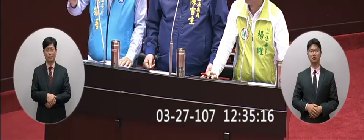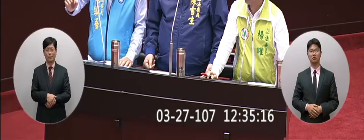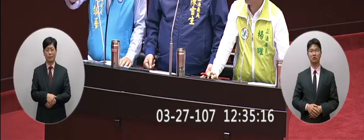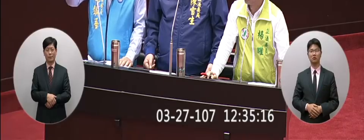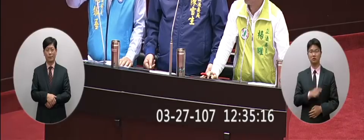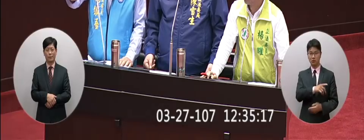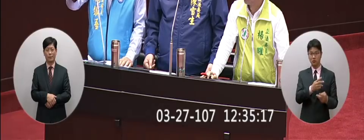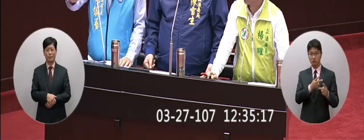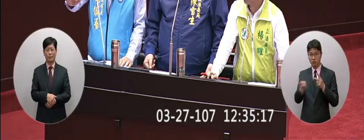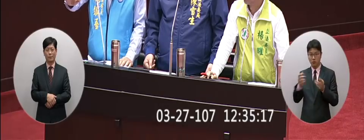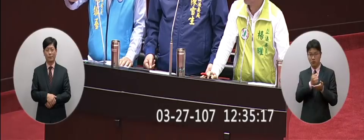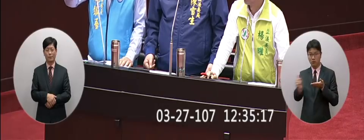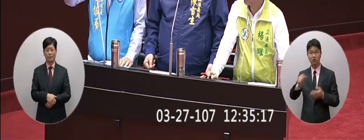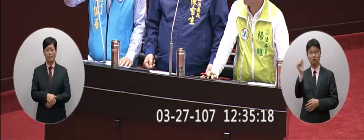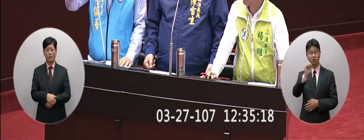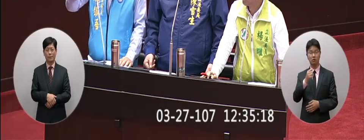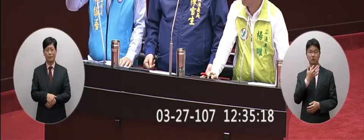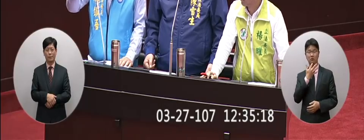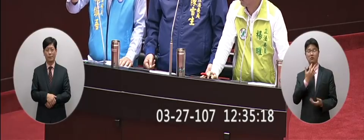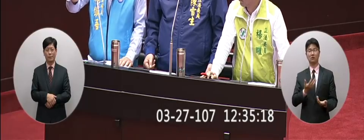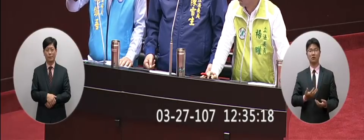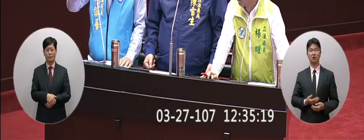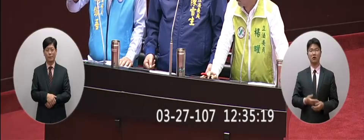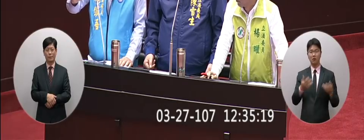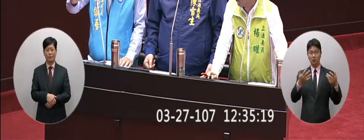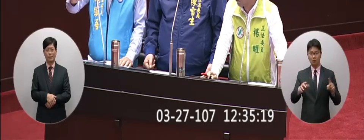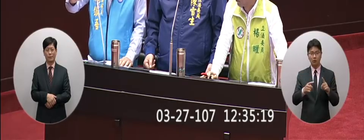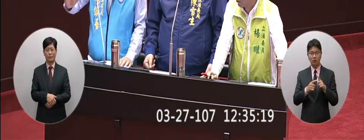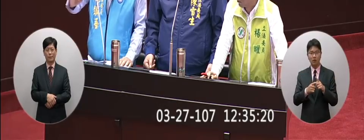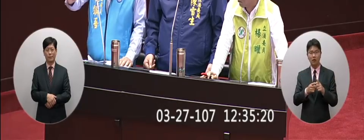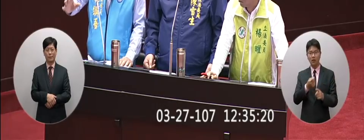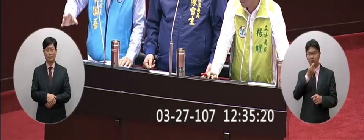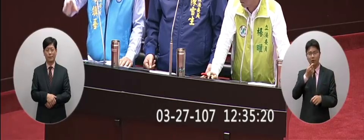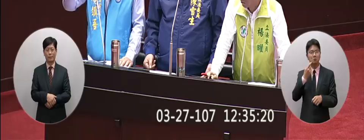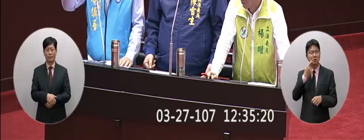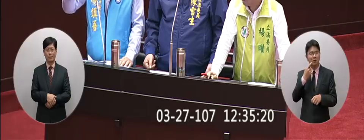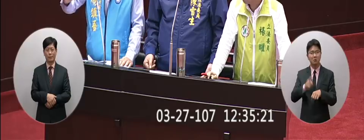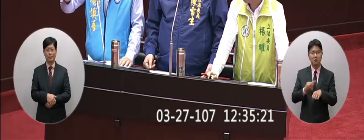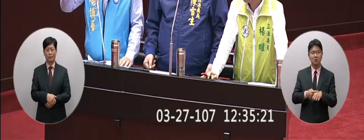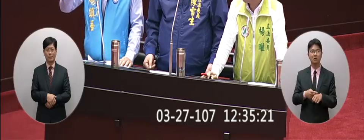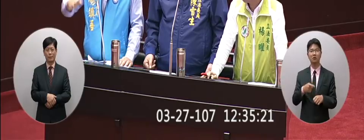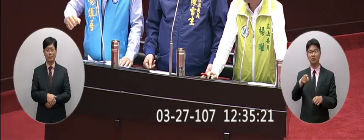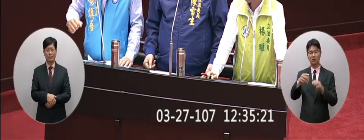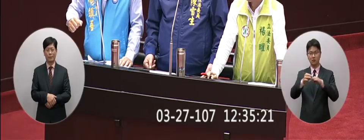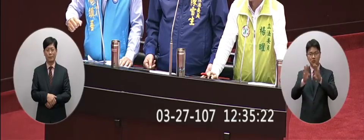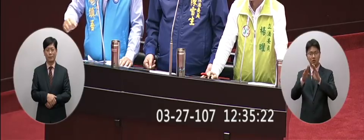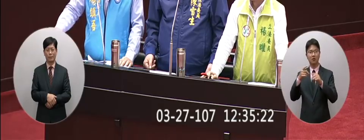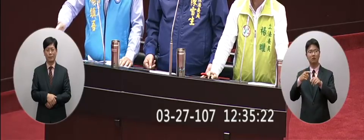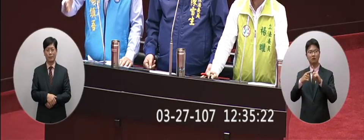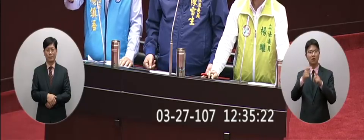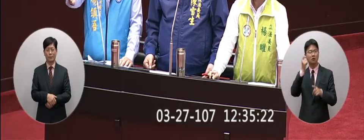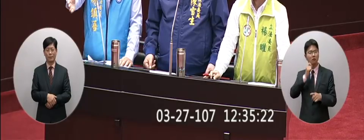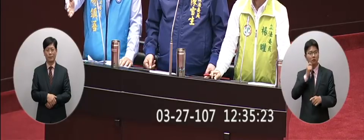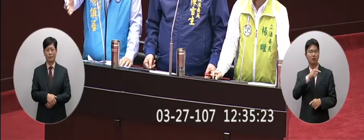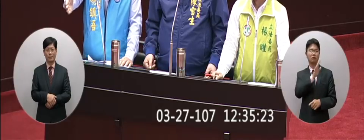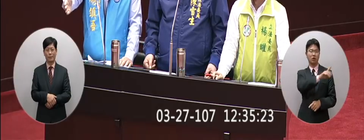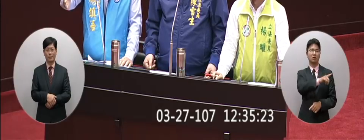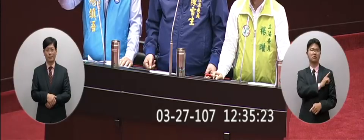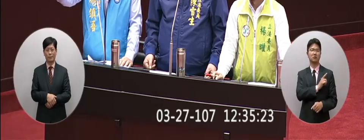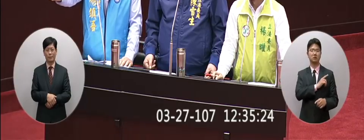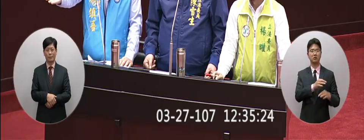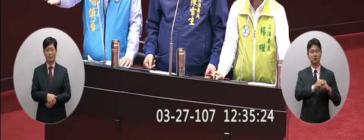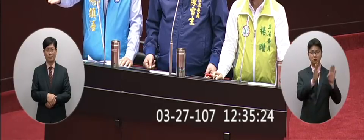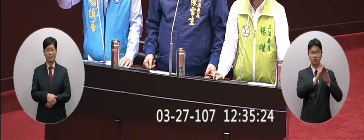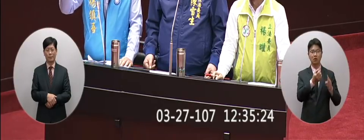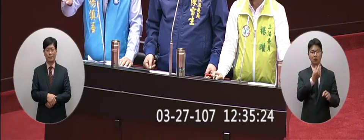道吗？很多地方的人他的口味是有独特性的，像金门人就只吃金门自己的花生，但是我们农委会却偏偏